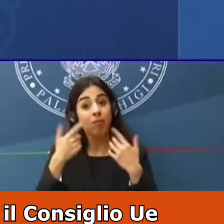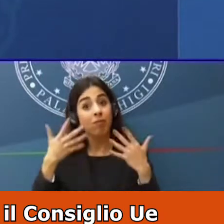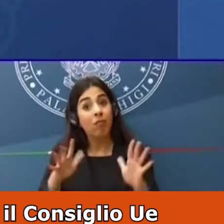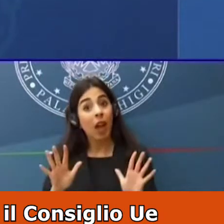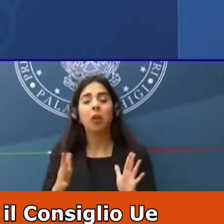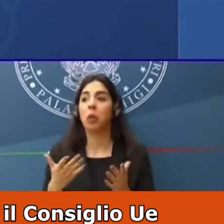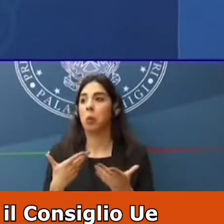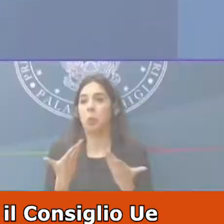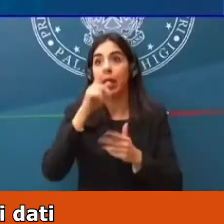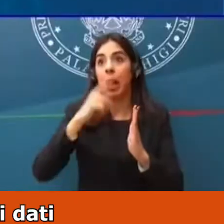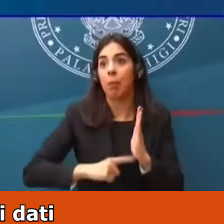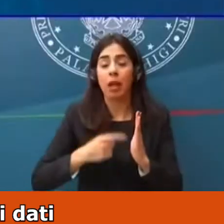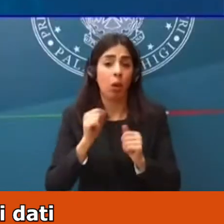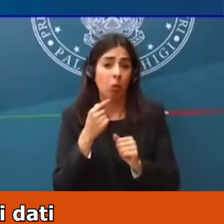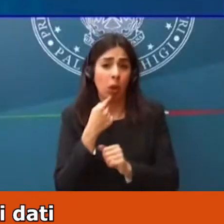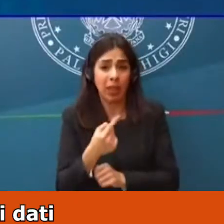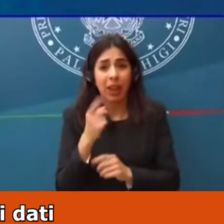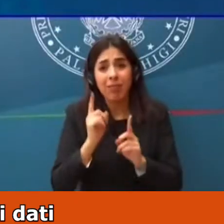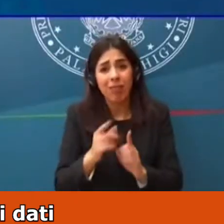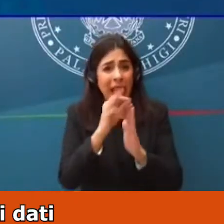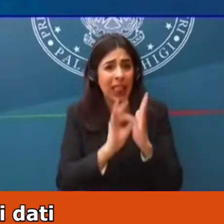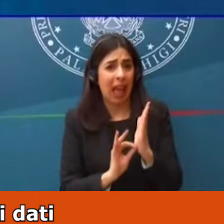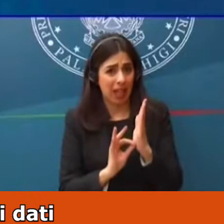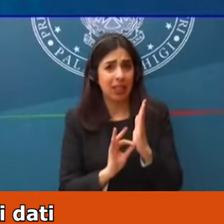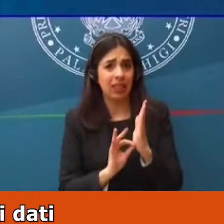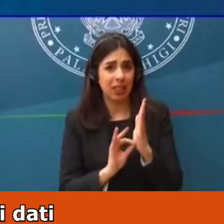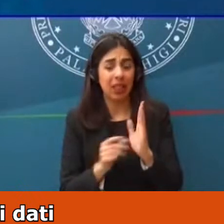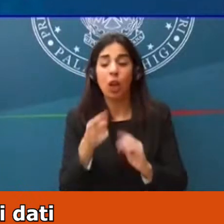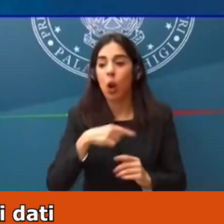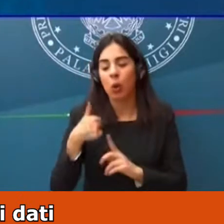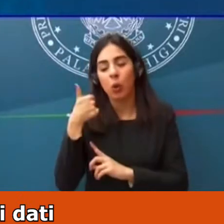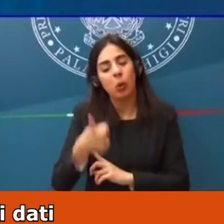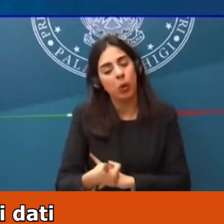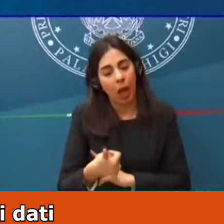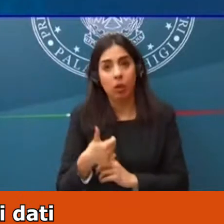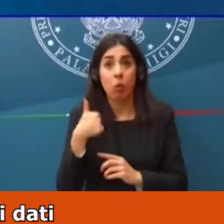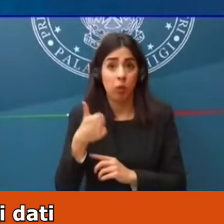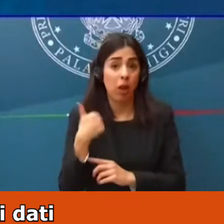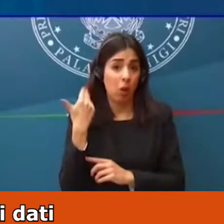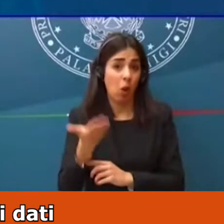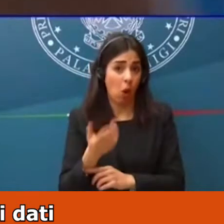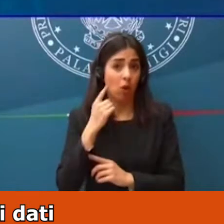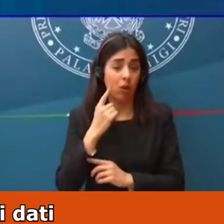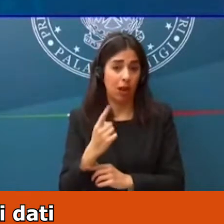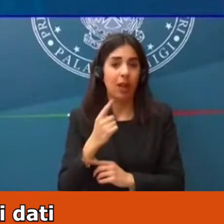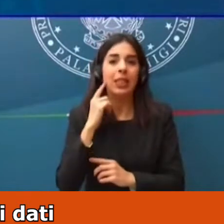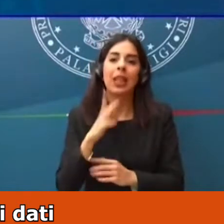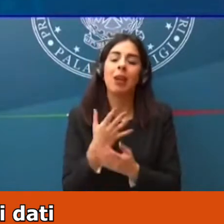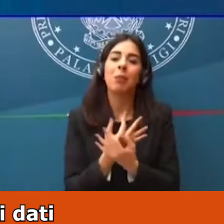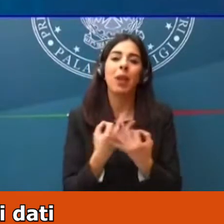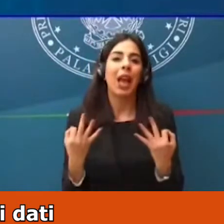fatemi le domande. Noi sappiamo ormai, dopo questo anno di sofferenza, più di un anno in realtà, di